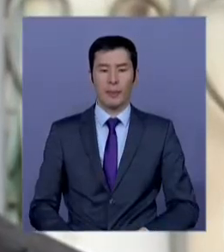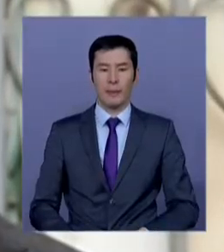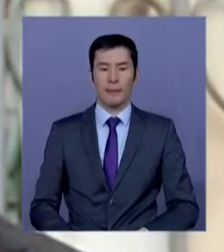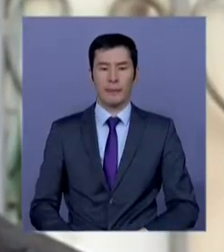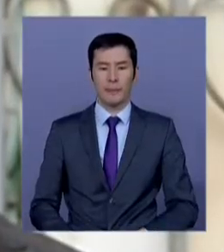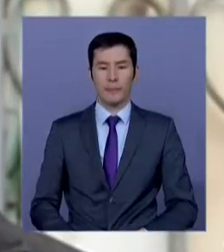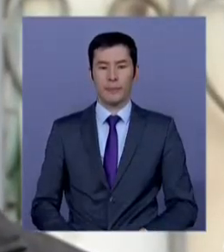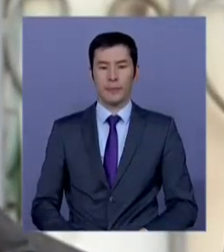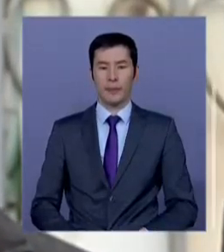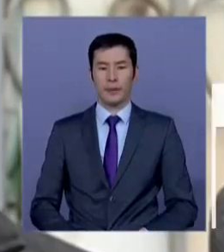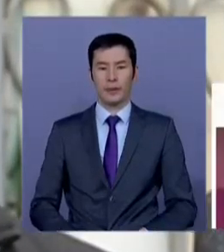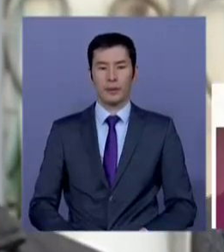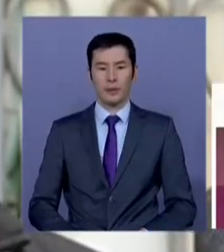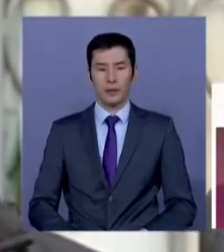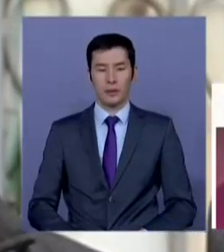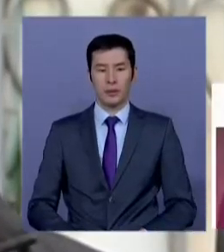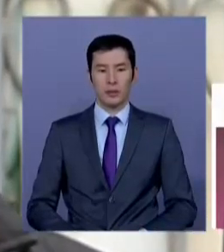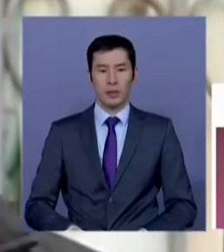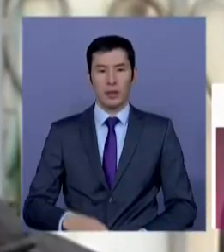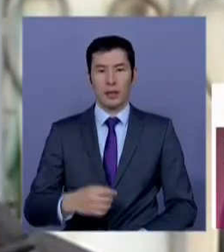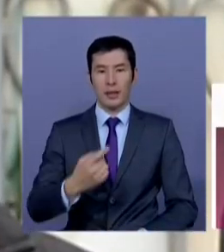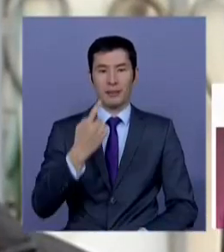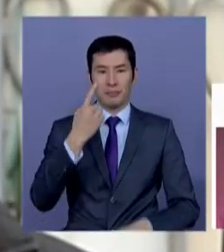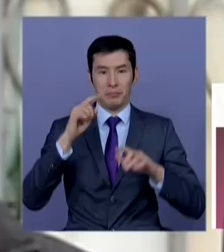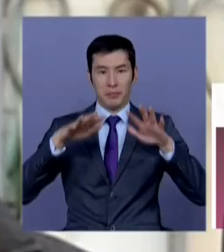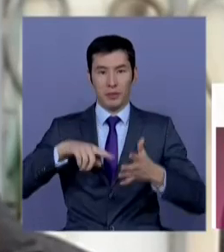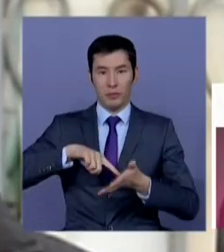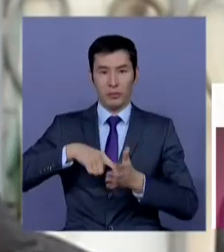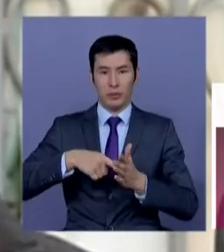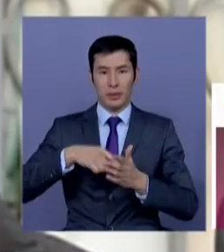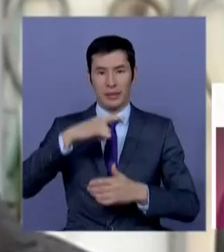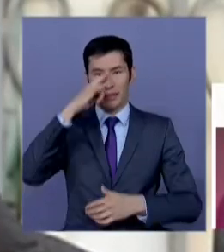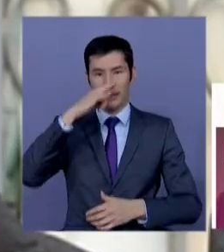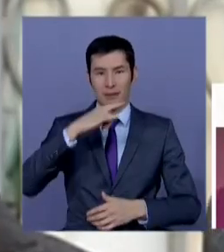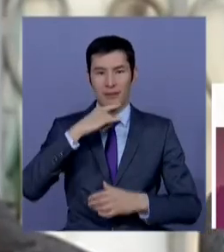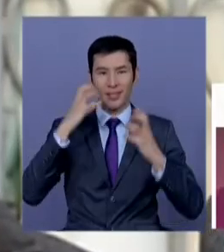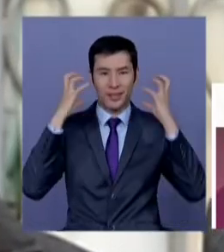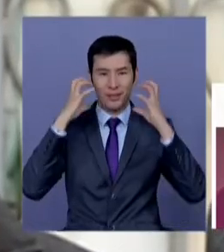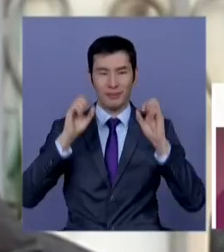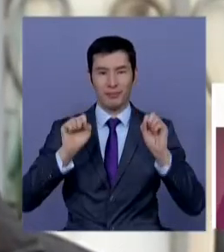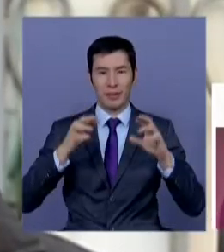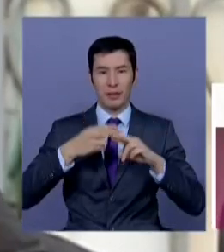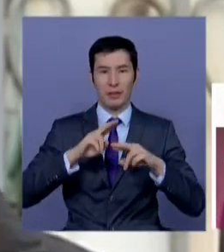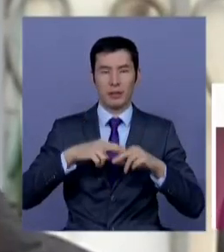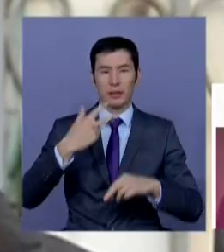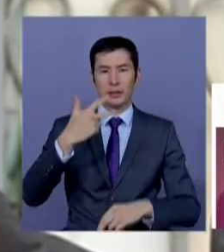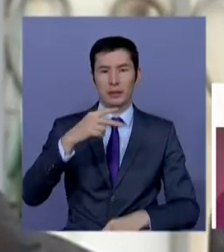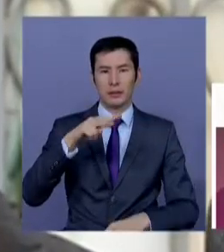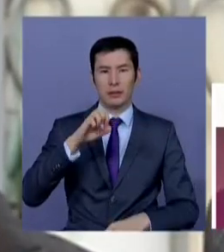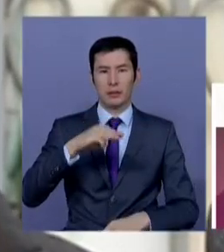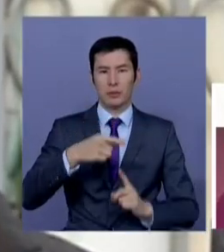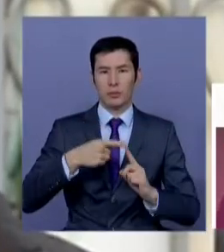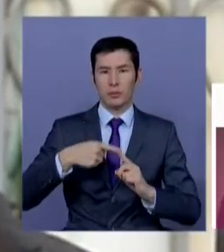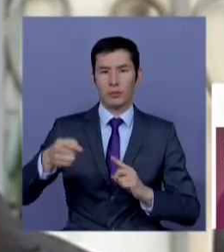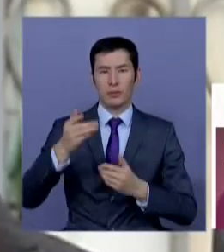Бір жерде қазақ радиосында 30 жылға жуық қызмет атқарған, оның 20 жылында әдебиет пен өнер редакциясының бас